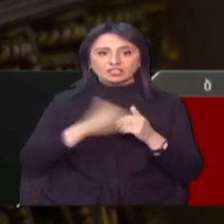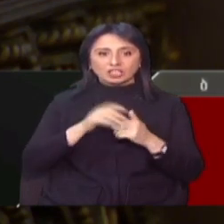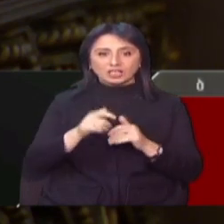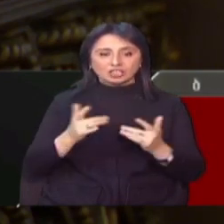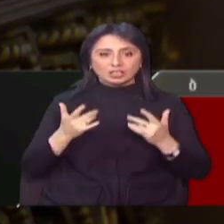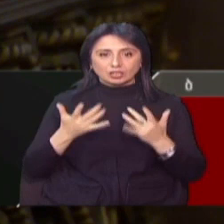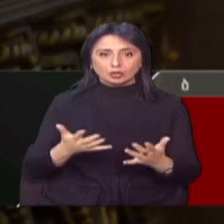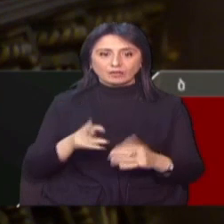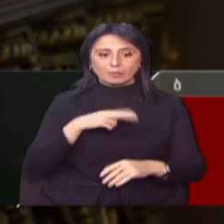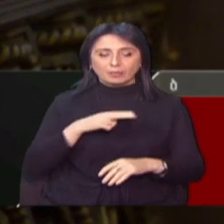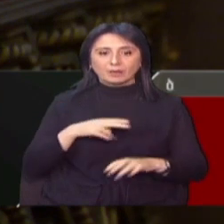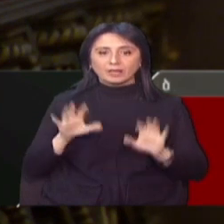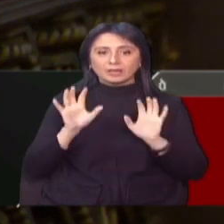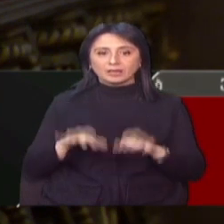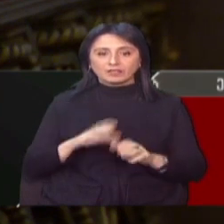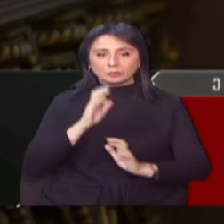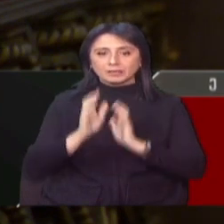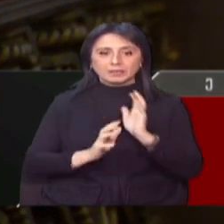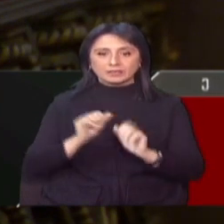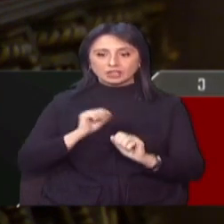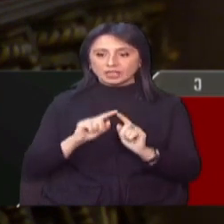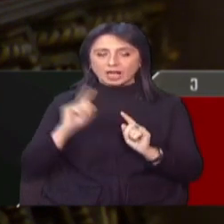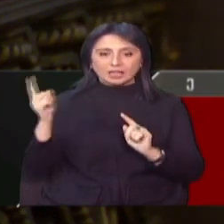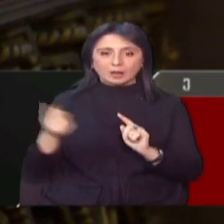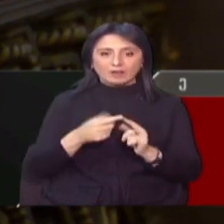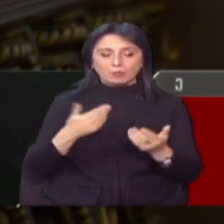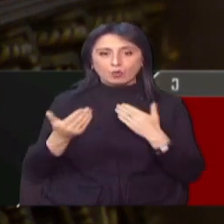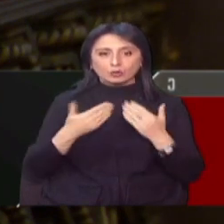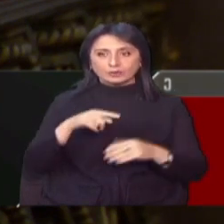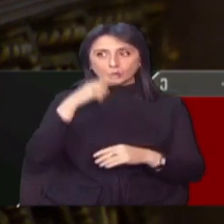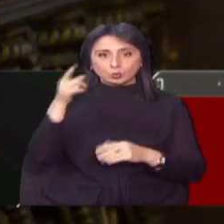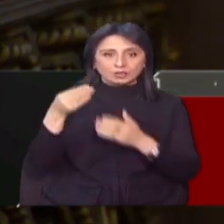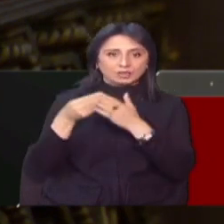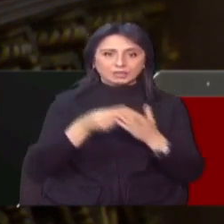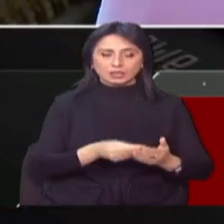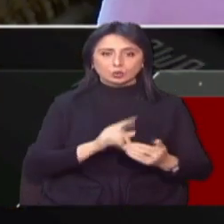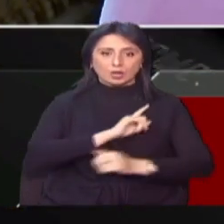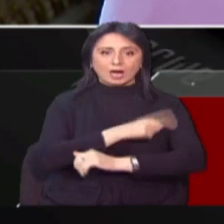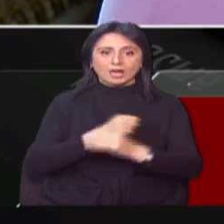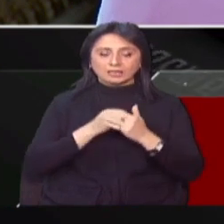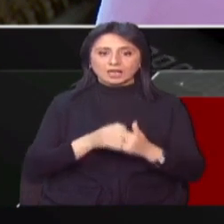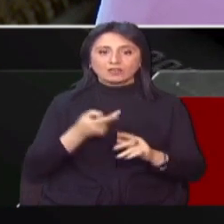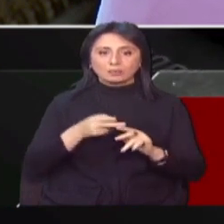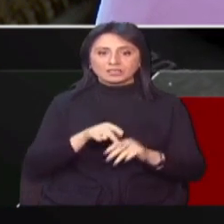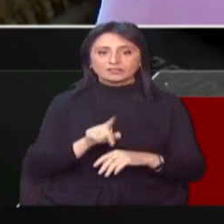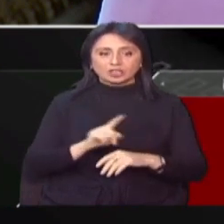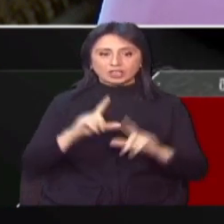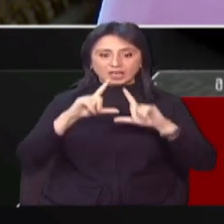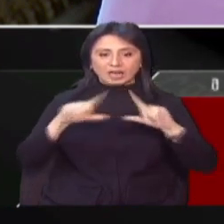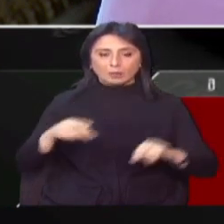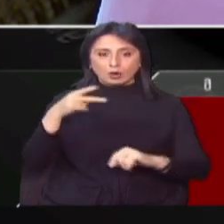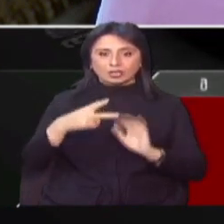დასჯას ითხოვს პარლამენტის თავმჯდომარე საერთაშორისო თანამეგობრობას მოუწოდებს რუსეთზე ზეწოლა გააძლიეროს იმისთვის რომ